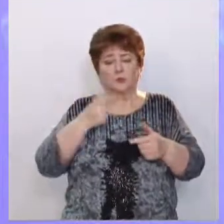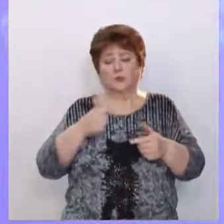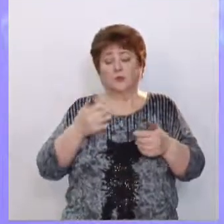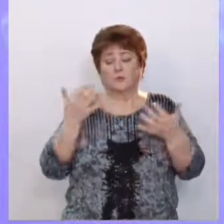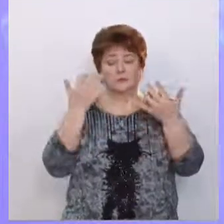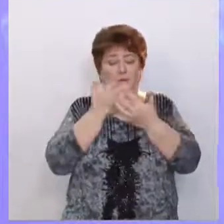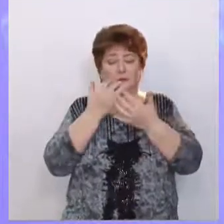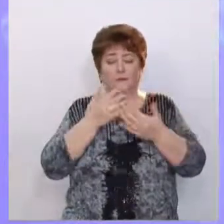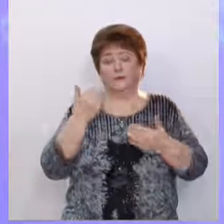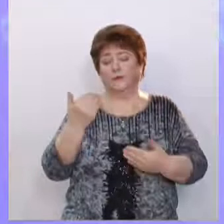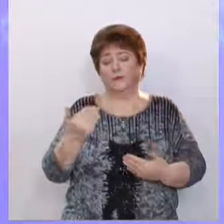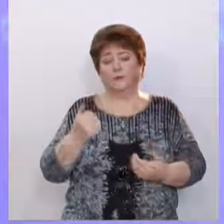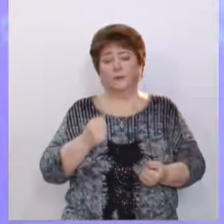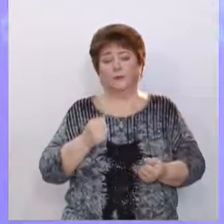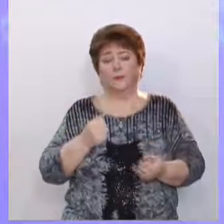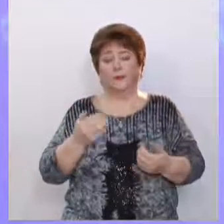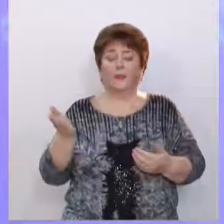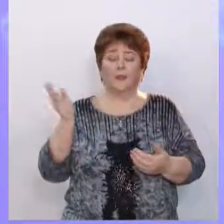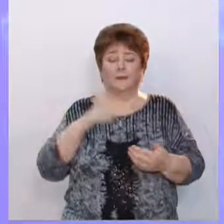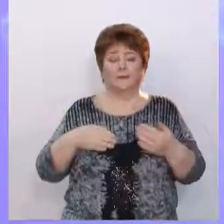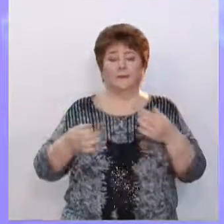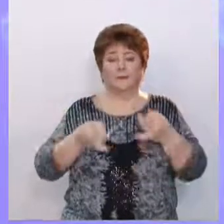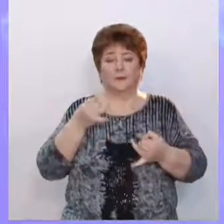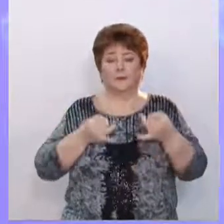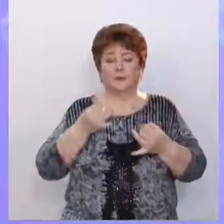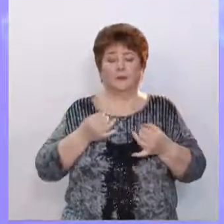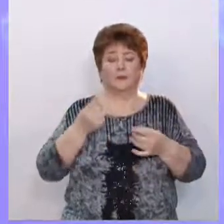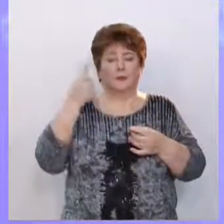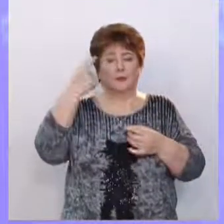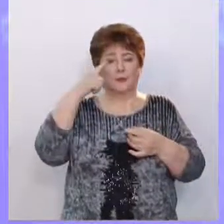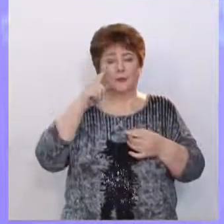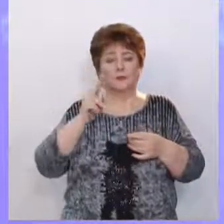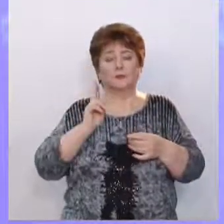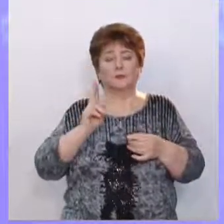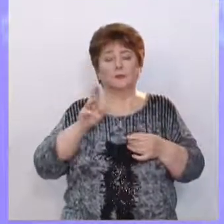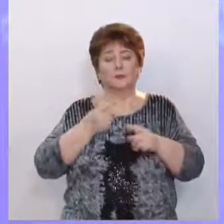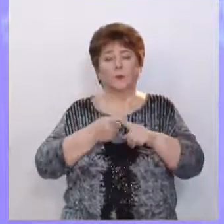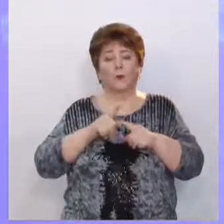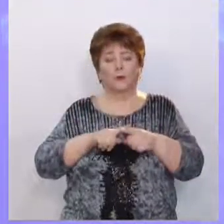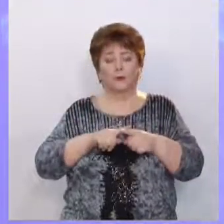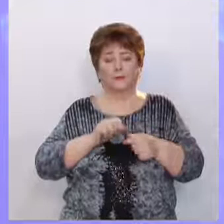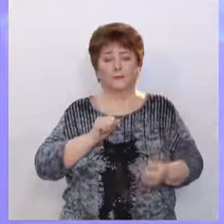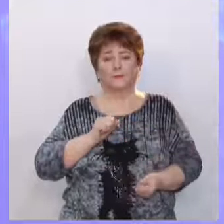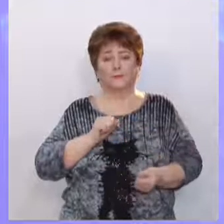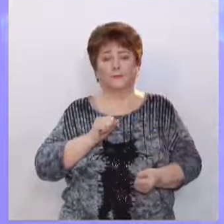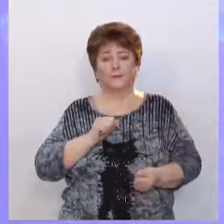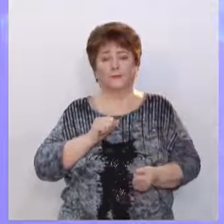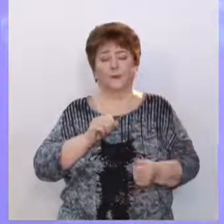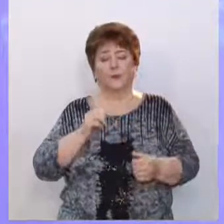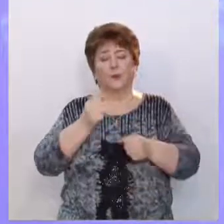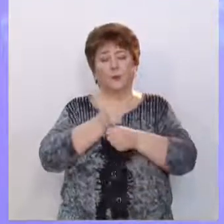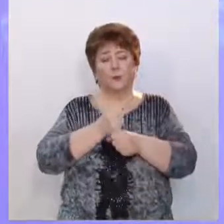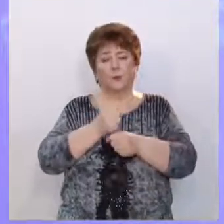не видя. Давайте поиграем. Отгадайте, кто это?